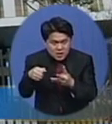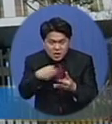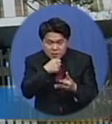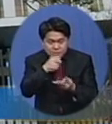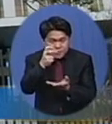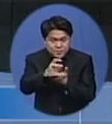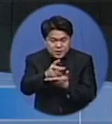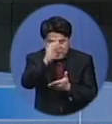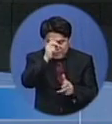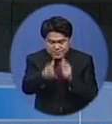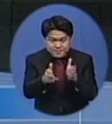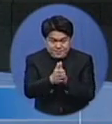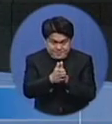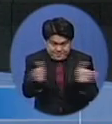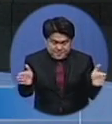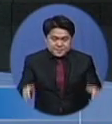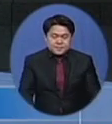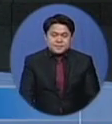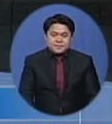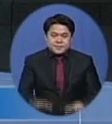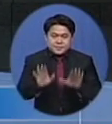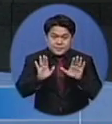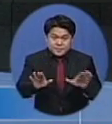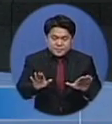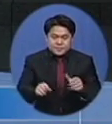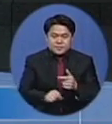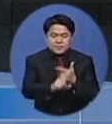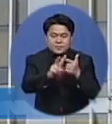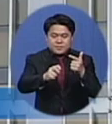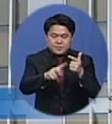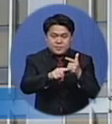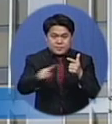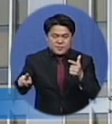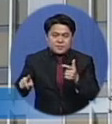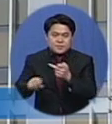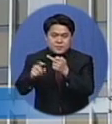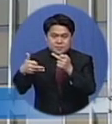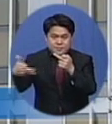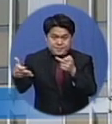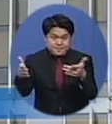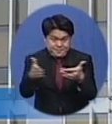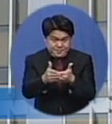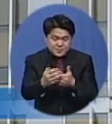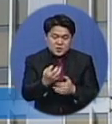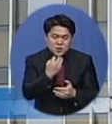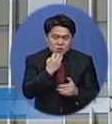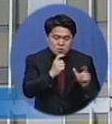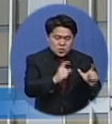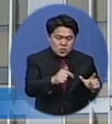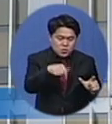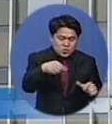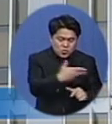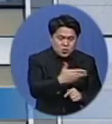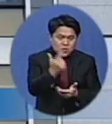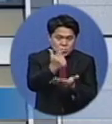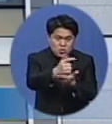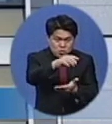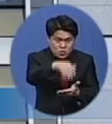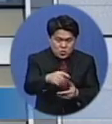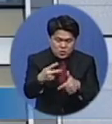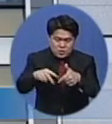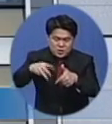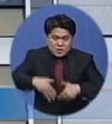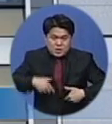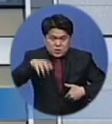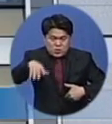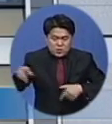시작했습니다. 이번 시범 사업은 이달 22일부터 오는 12월 18일까지 서울 구로구와 노원구, 인천 남구